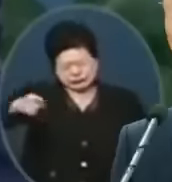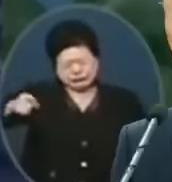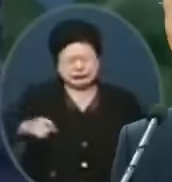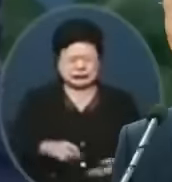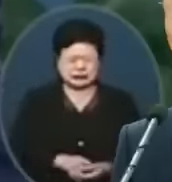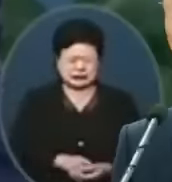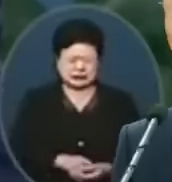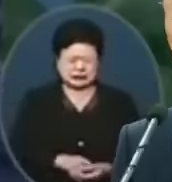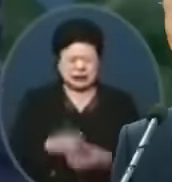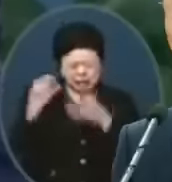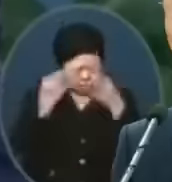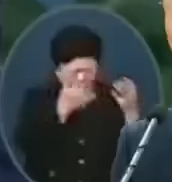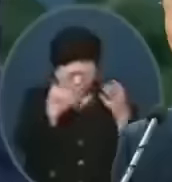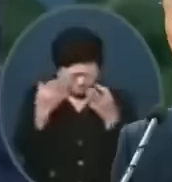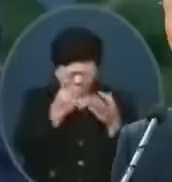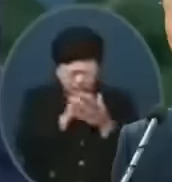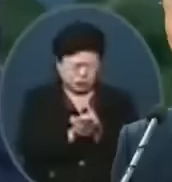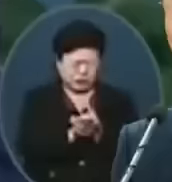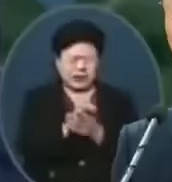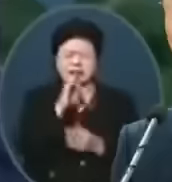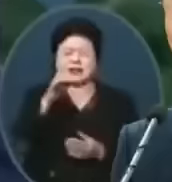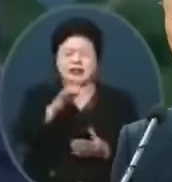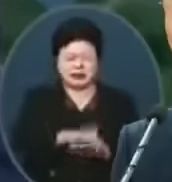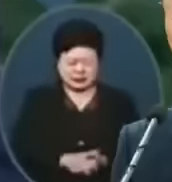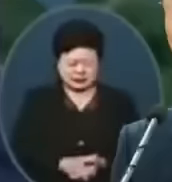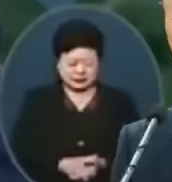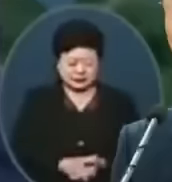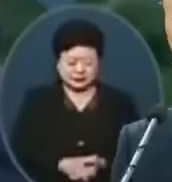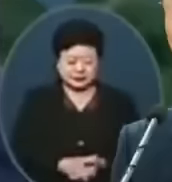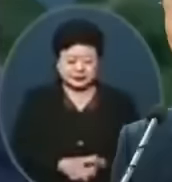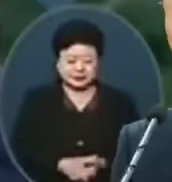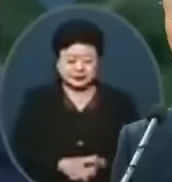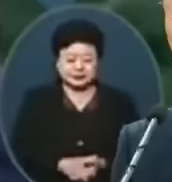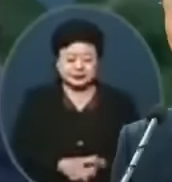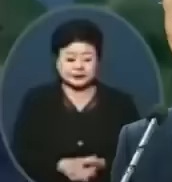방만하게 정신없이 오락가락하면 그 기도는 응답되지 않습니다.